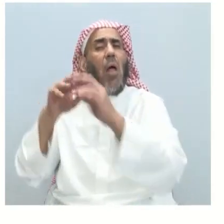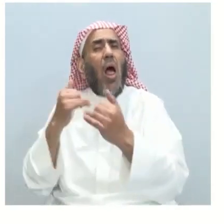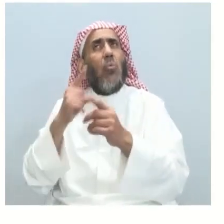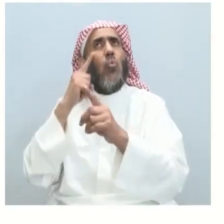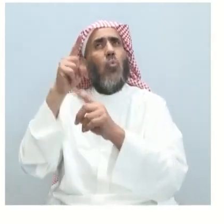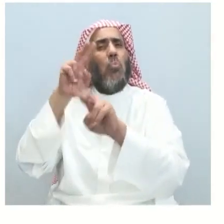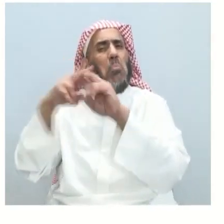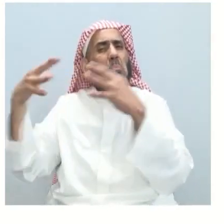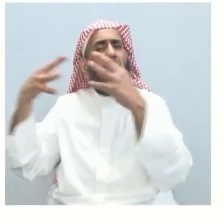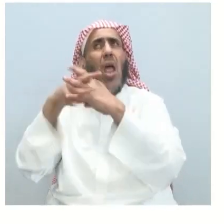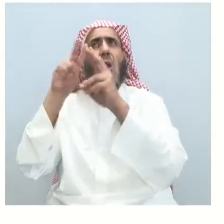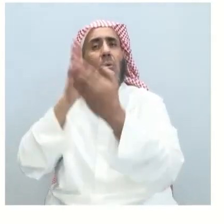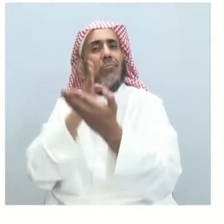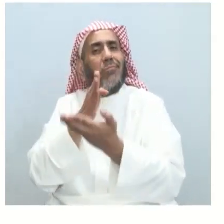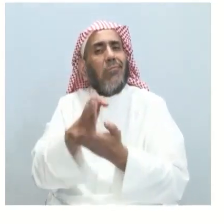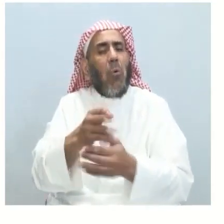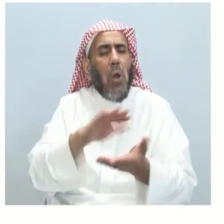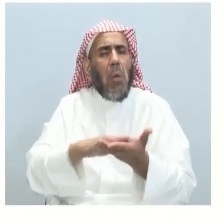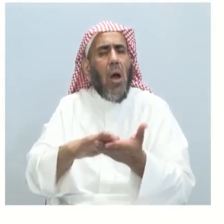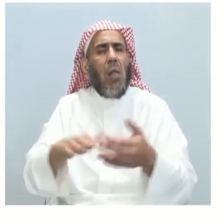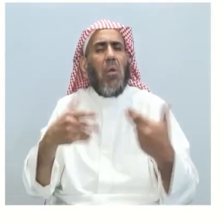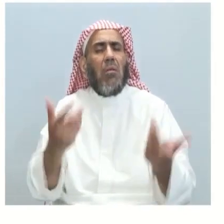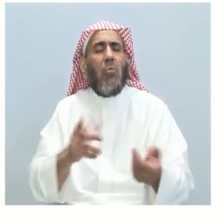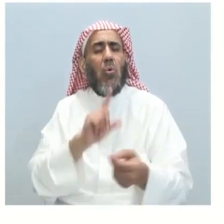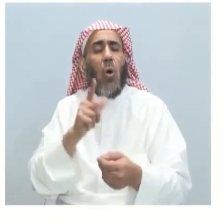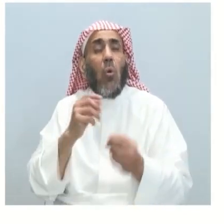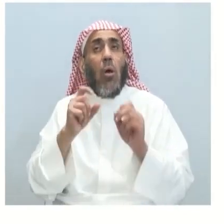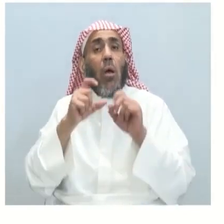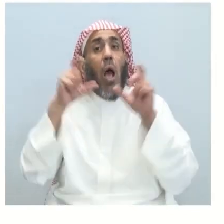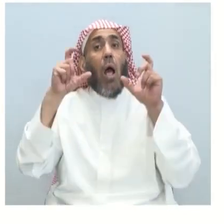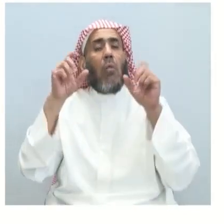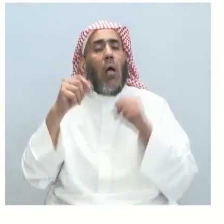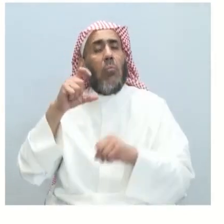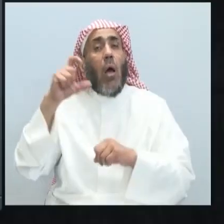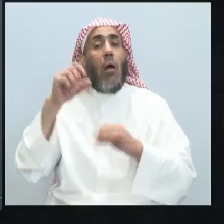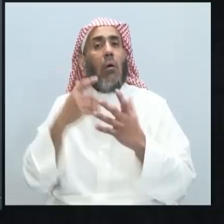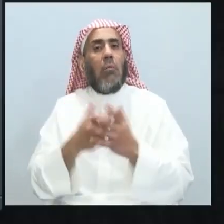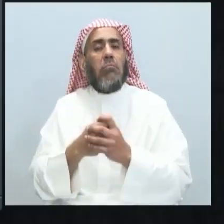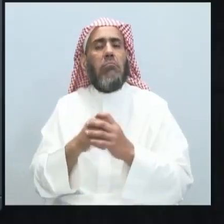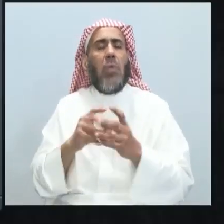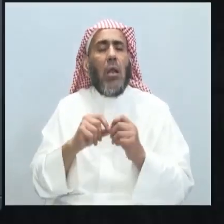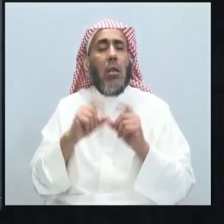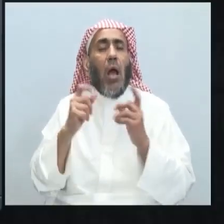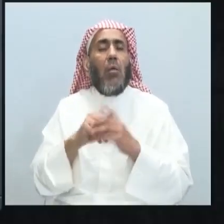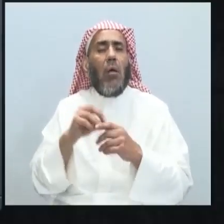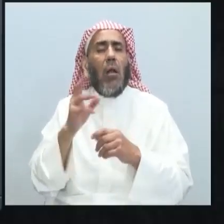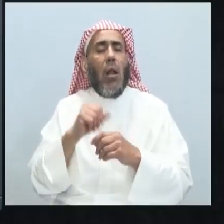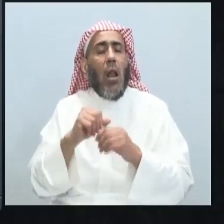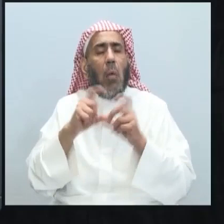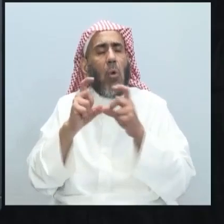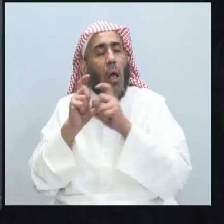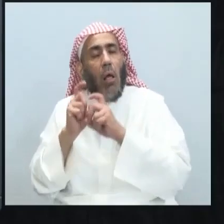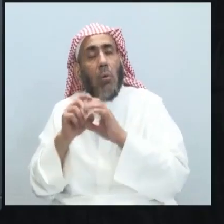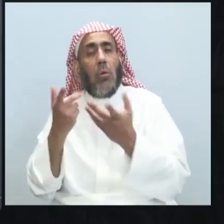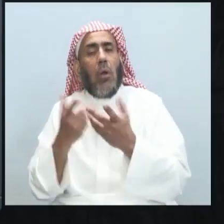تستدل على النجم ولا ايضا معالم الارض تهدين ثم يقول يقضان يقضان ايضا في من اليقضه لا لم استطع